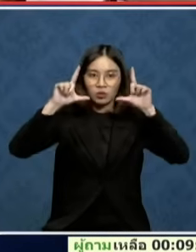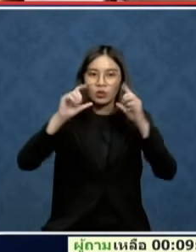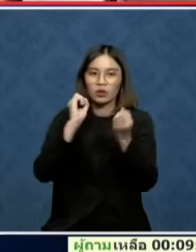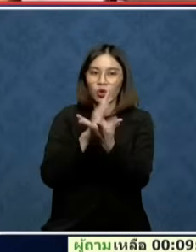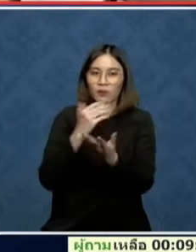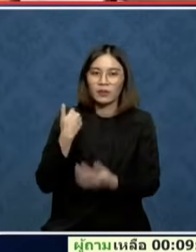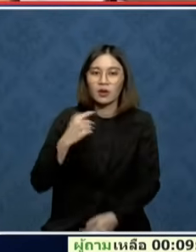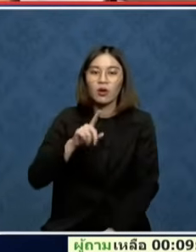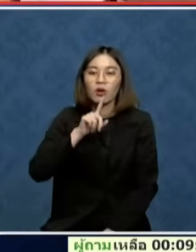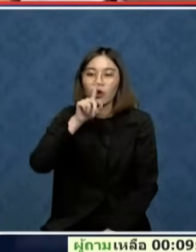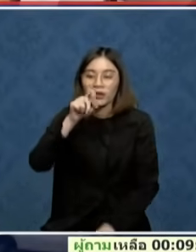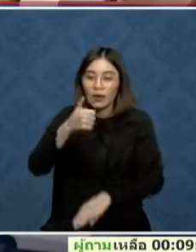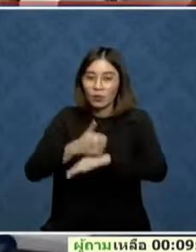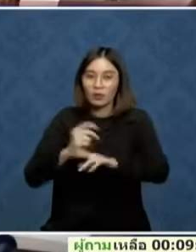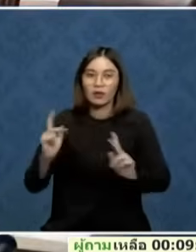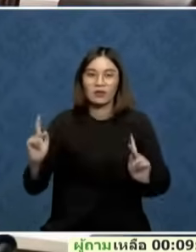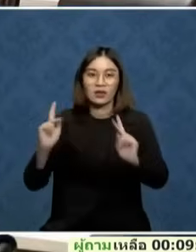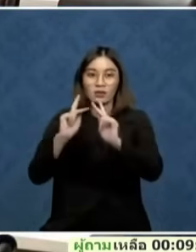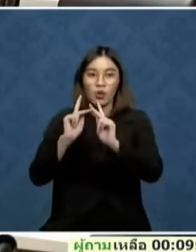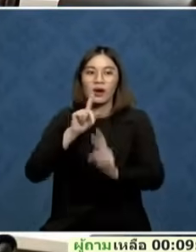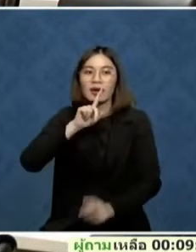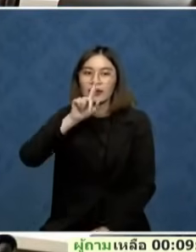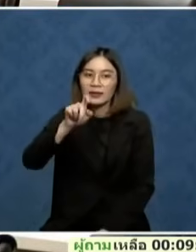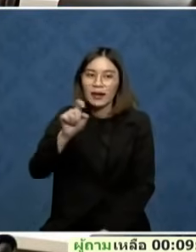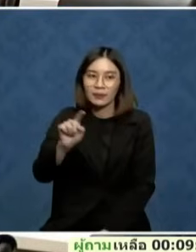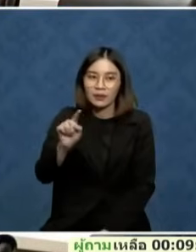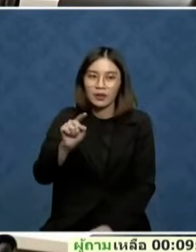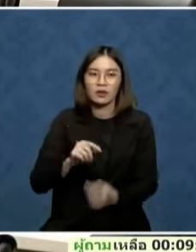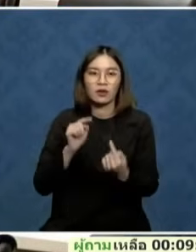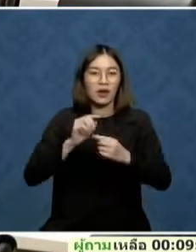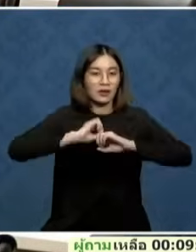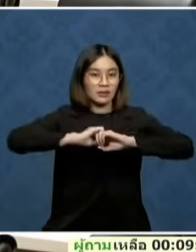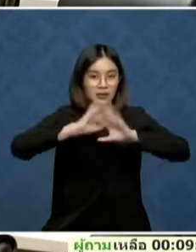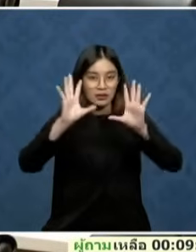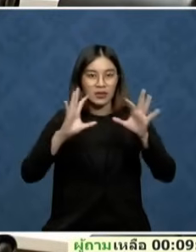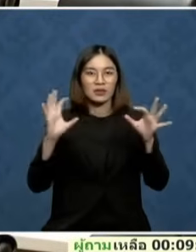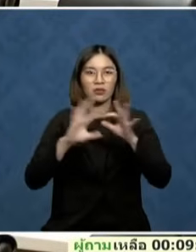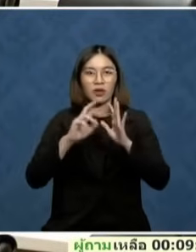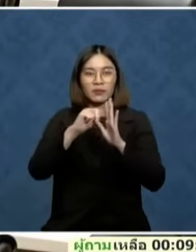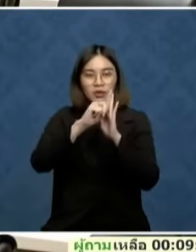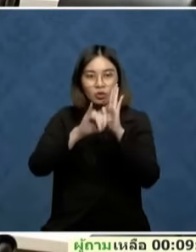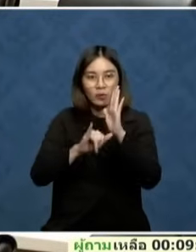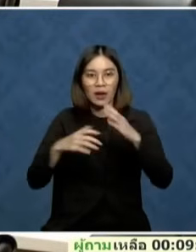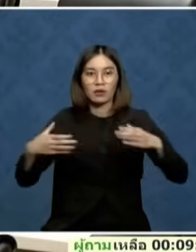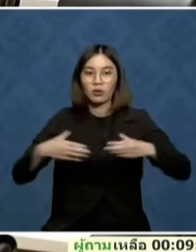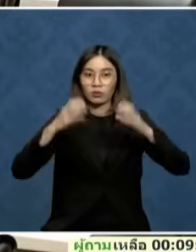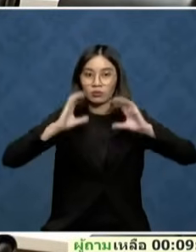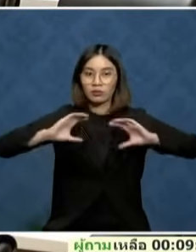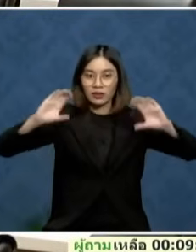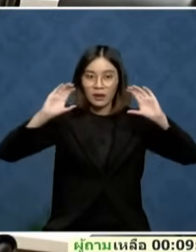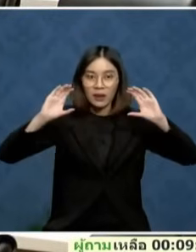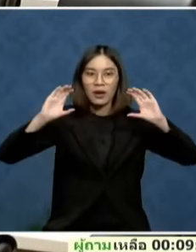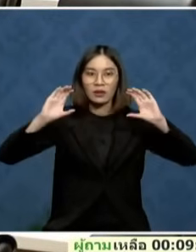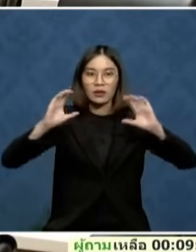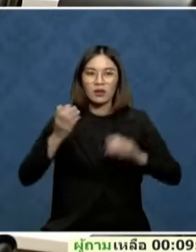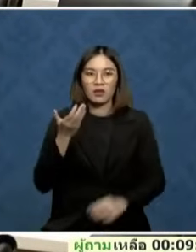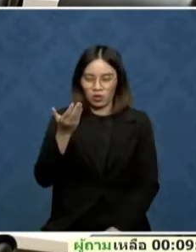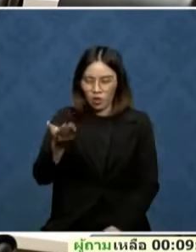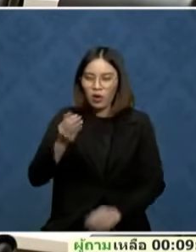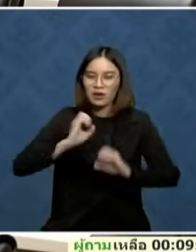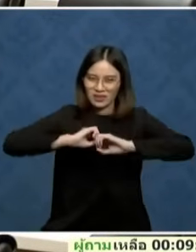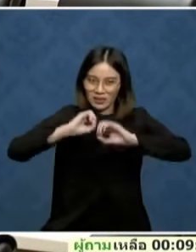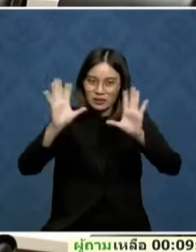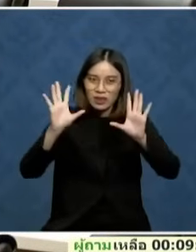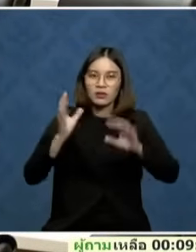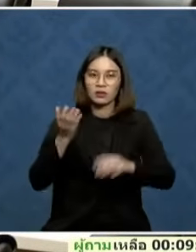ฐมนตรีครับถามท่านว่าความชัดเจนด้านนโยบายจากรัฐบาลขอความชัดเจนในเรื่